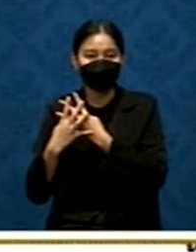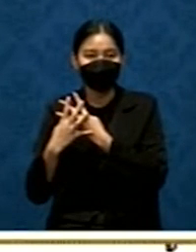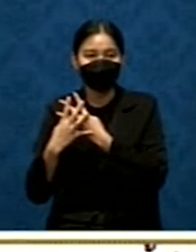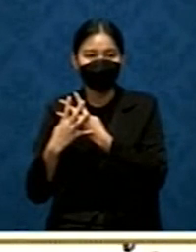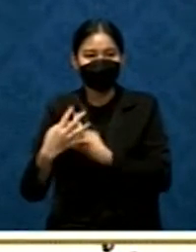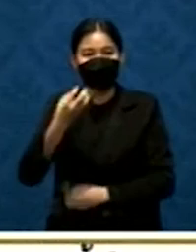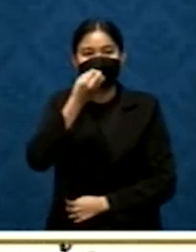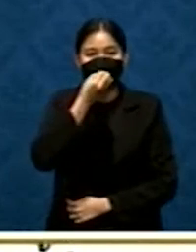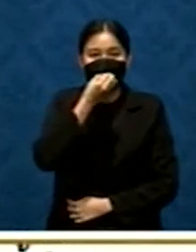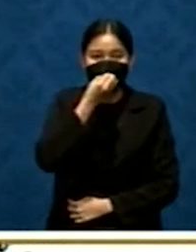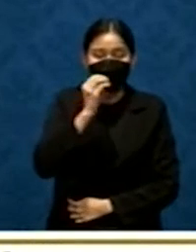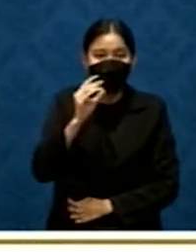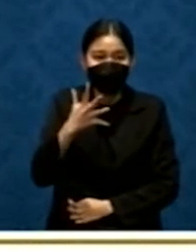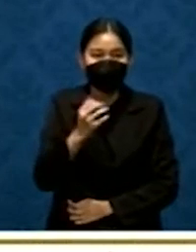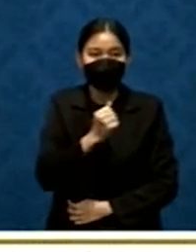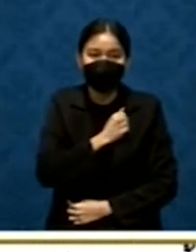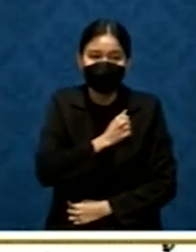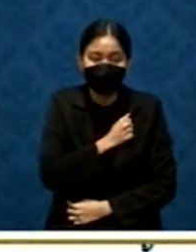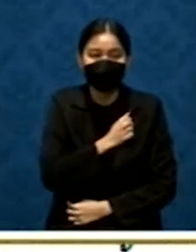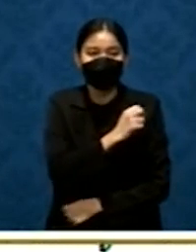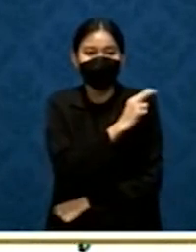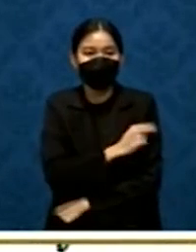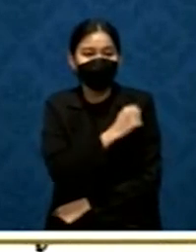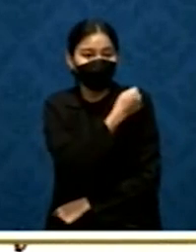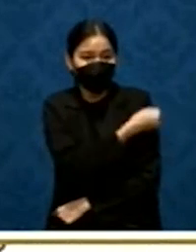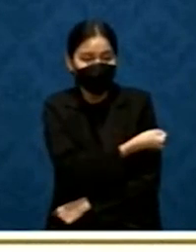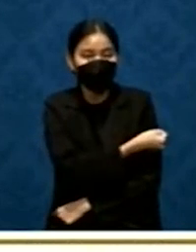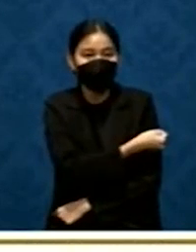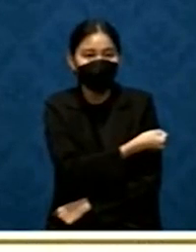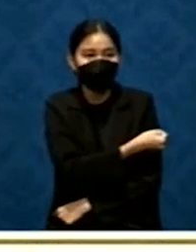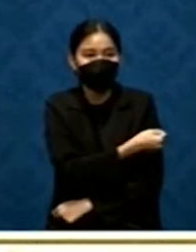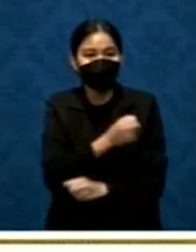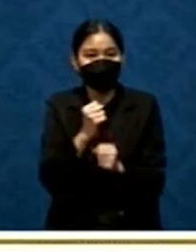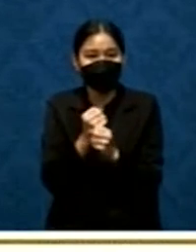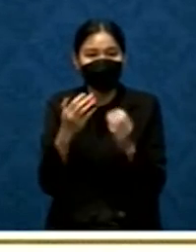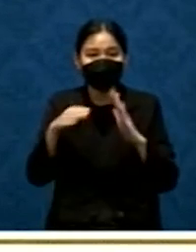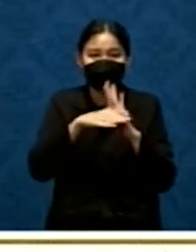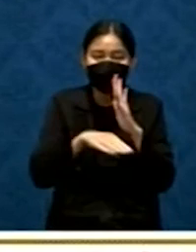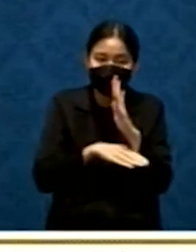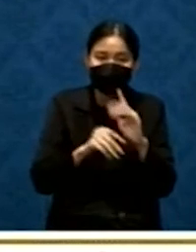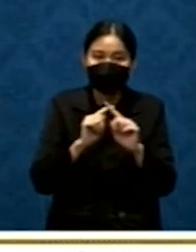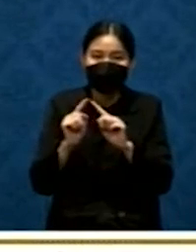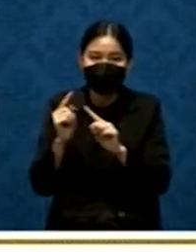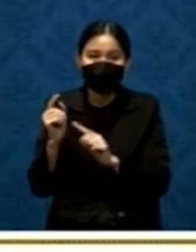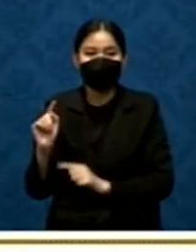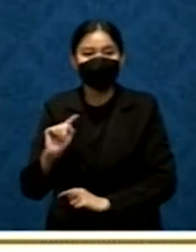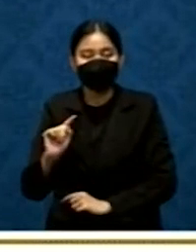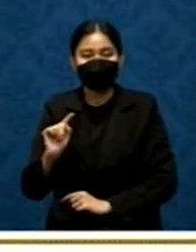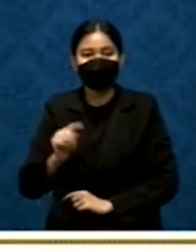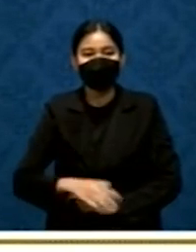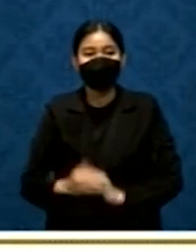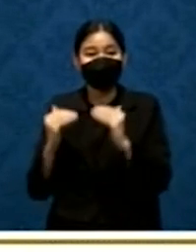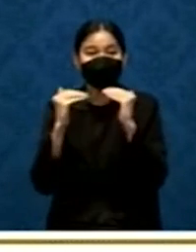อดอาหารและแพทย์ก็จะดำเนินการได้แค่ไหนอย่างไรและในเรื่อง